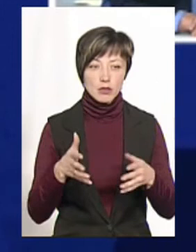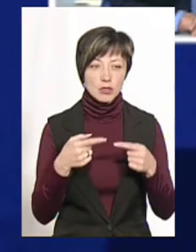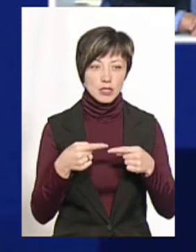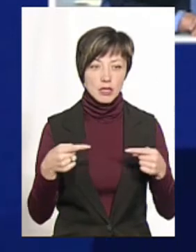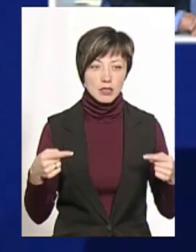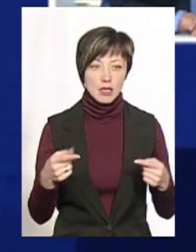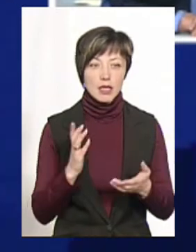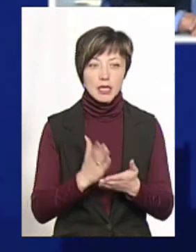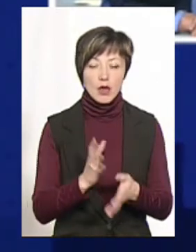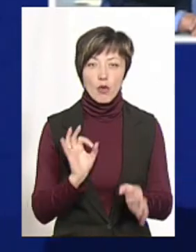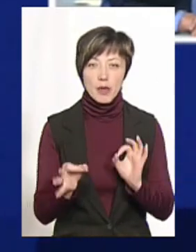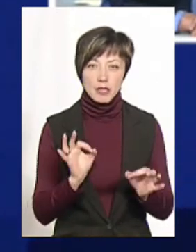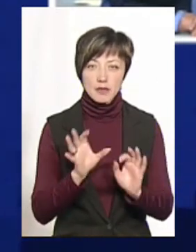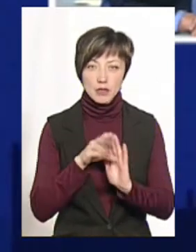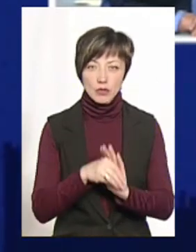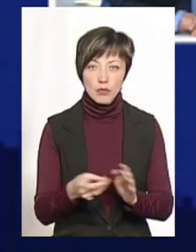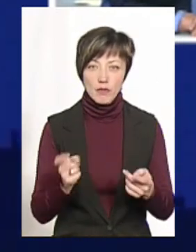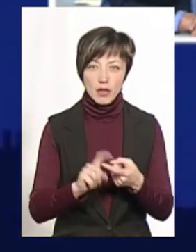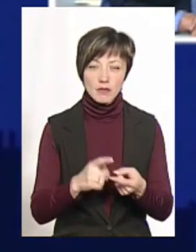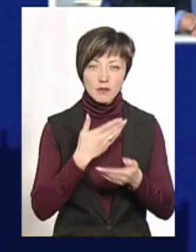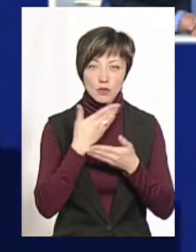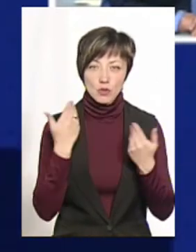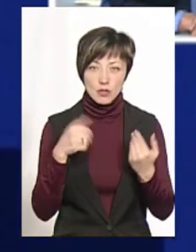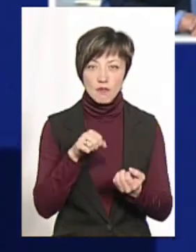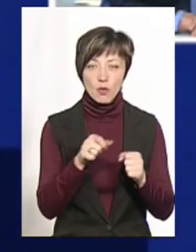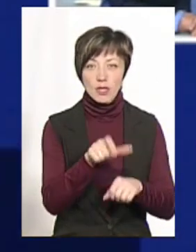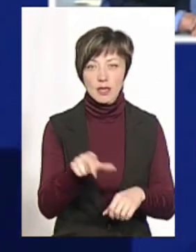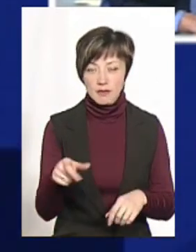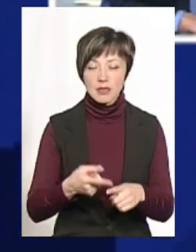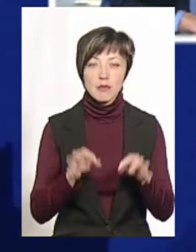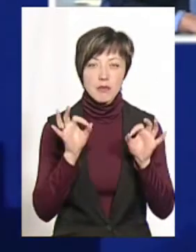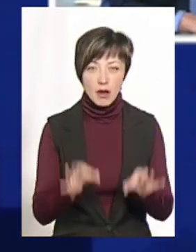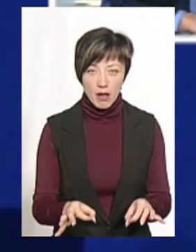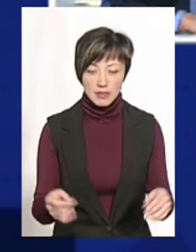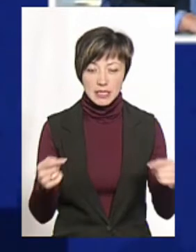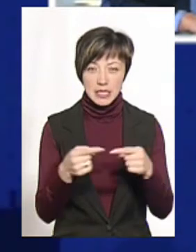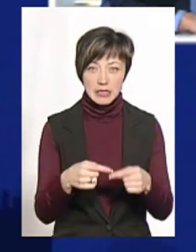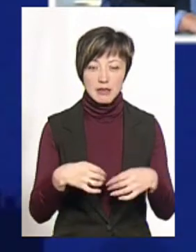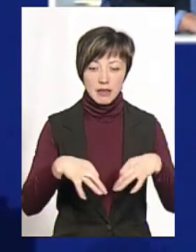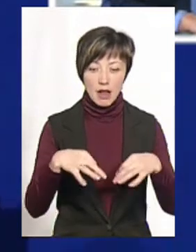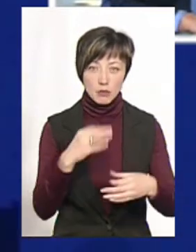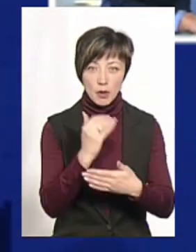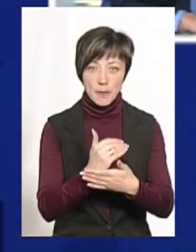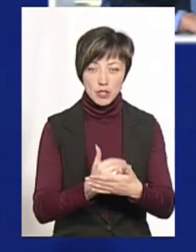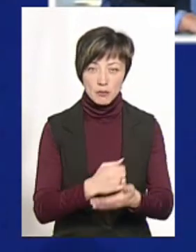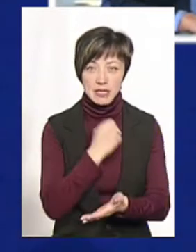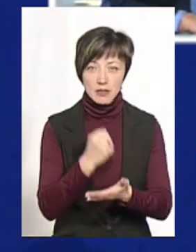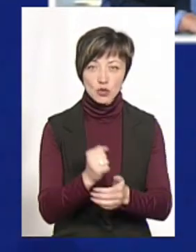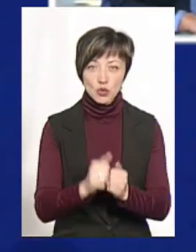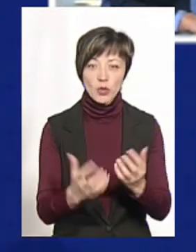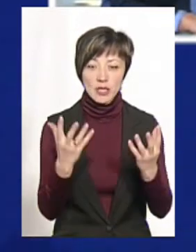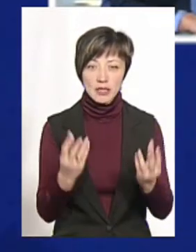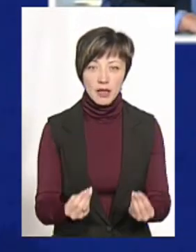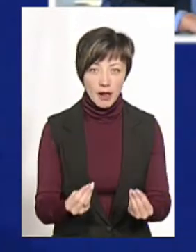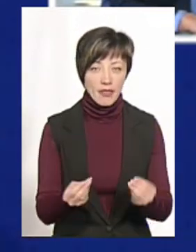і так далі. Є об'єктивна складова, пов'язана з відсутністю водіїв. Це правда. Згідно транспортної мережі, яку ми затвердили, в нас щодня